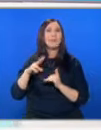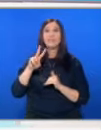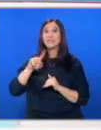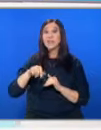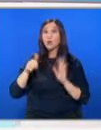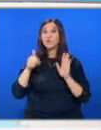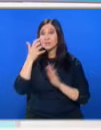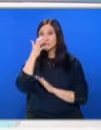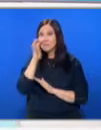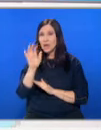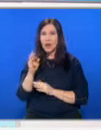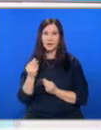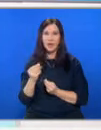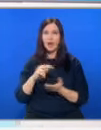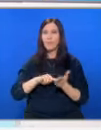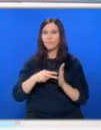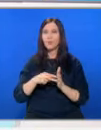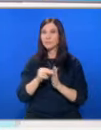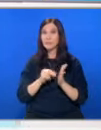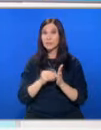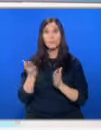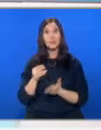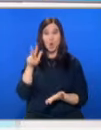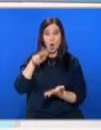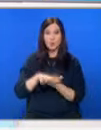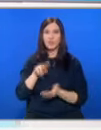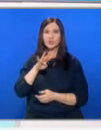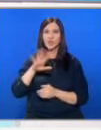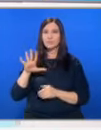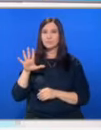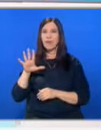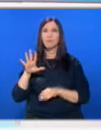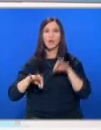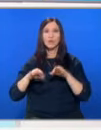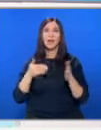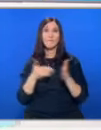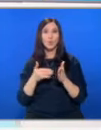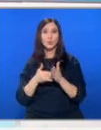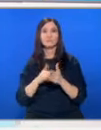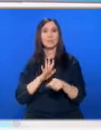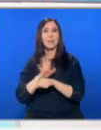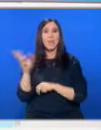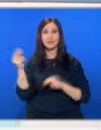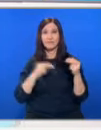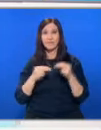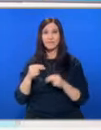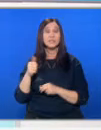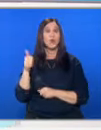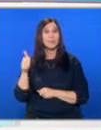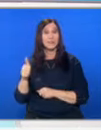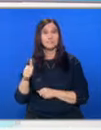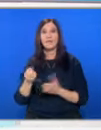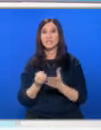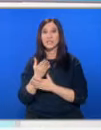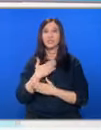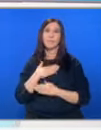2,6 милиарда лева. План-сметката беше одобрена с 45 гласа. Против гласуваха 15 съветниците от БСП,